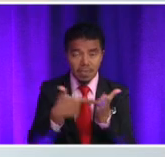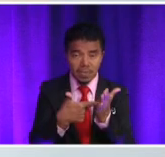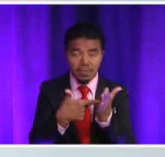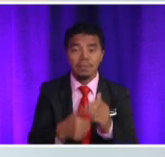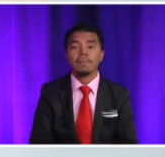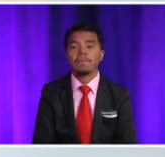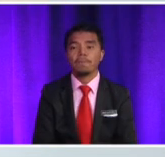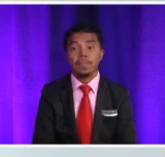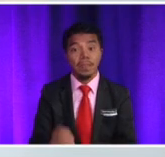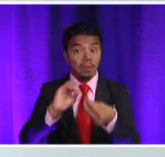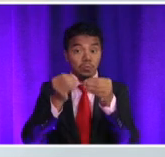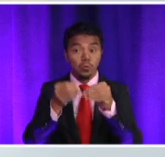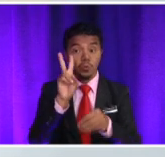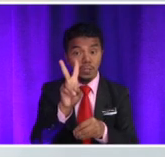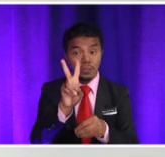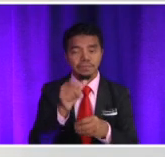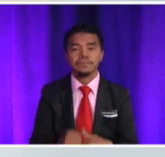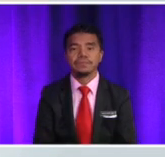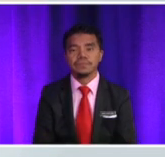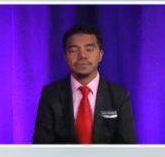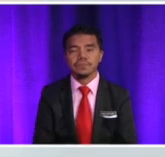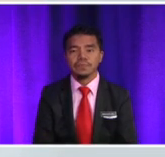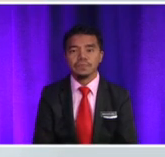seterusnya yang kedua yang kedua